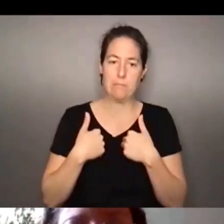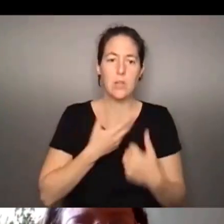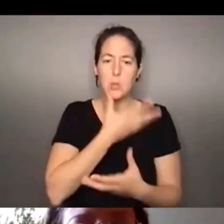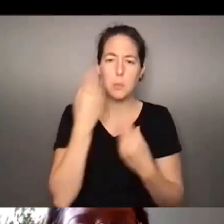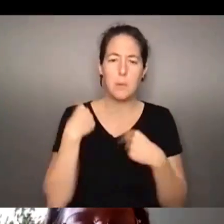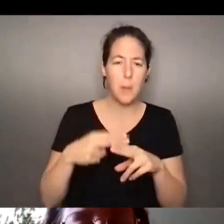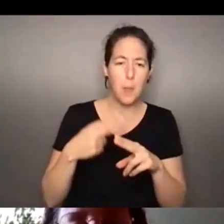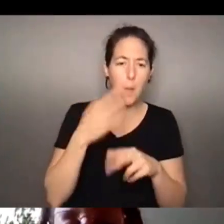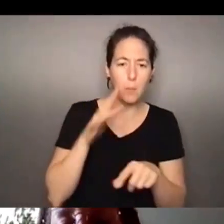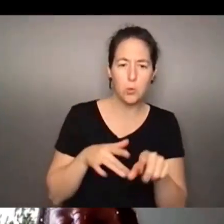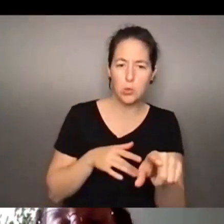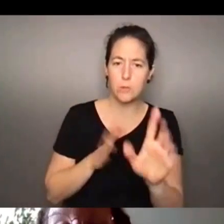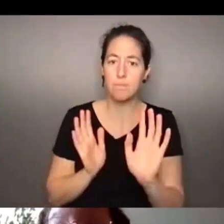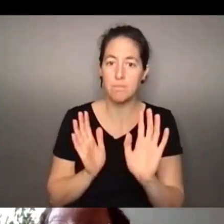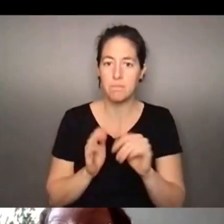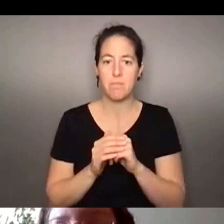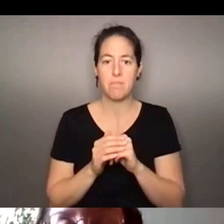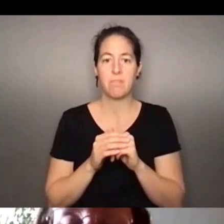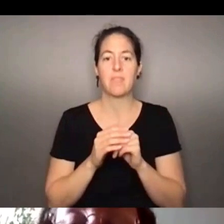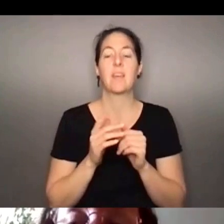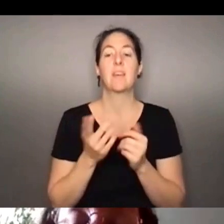mouche-là. Et donc,